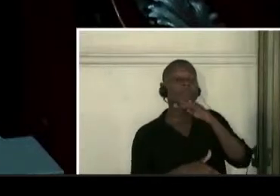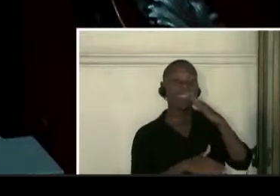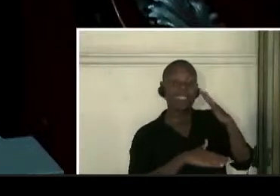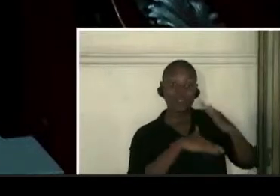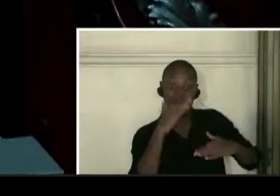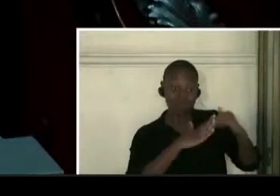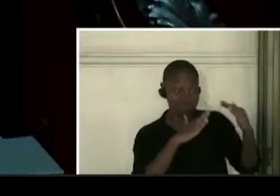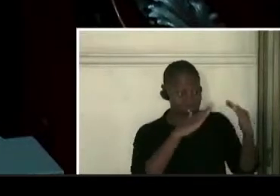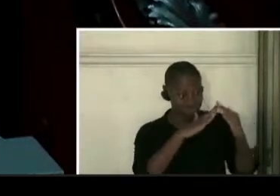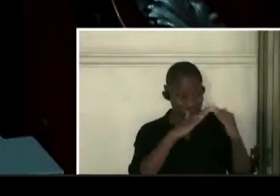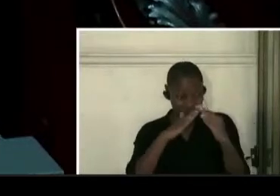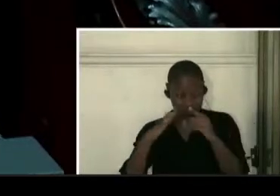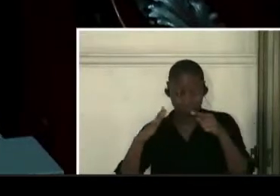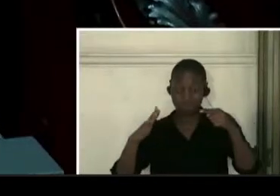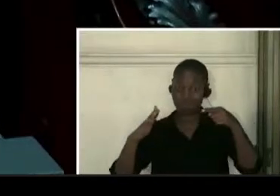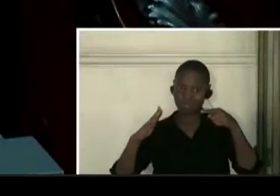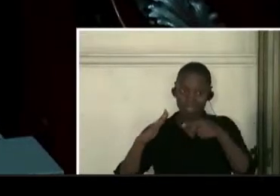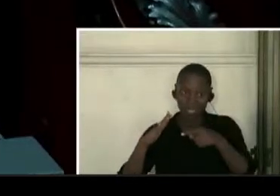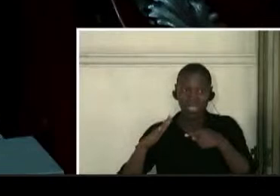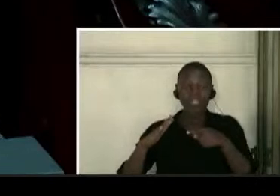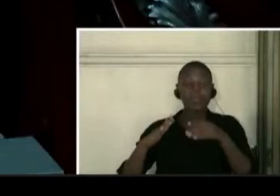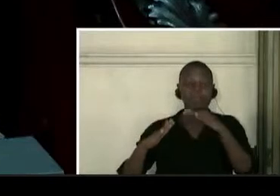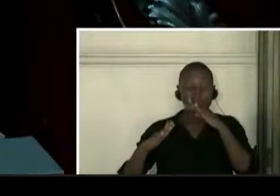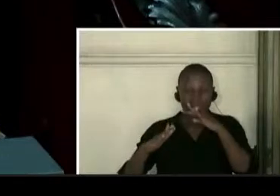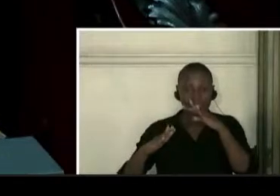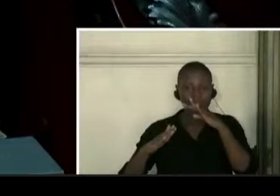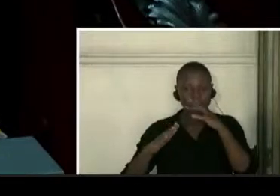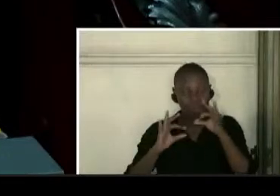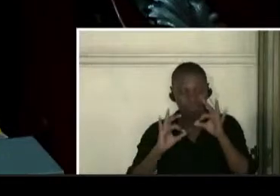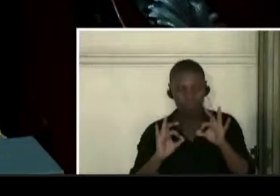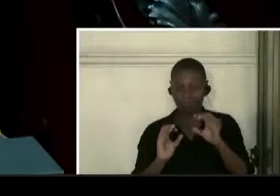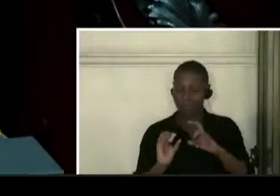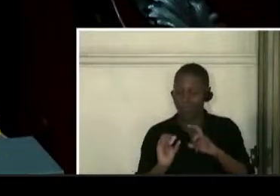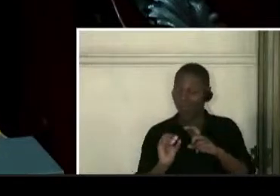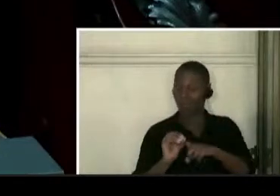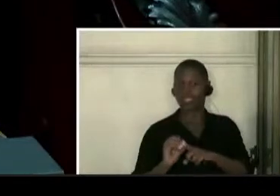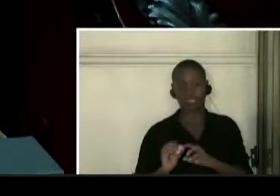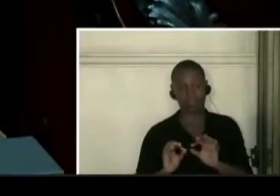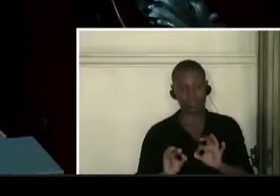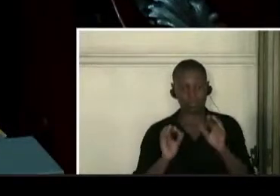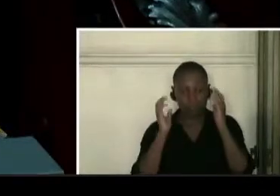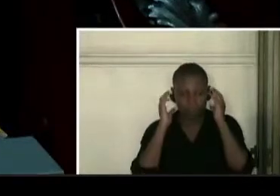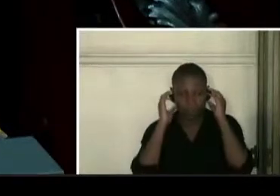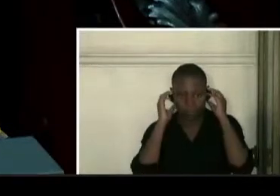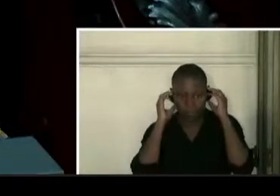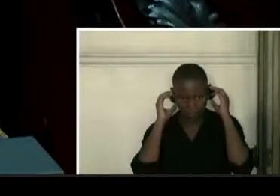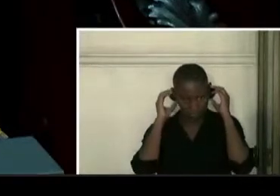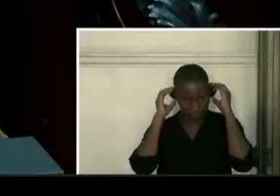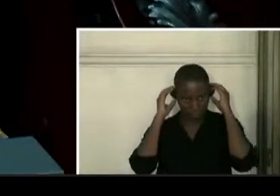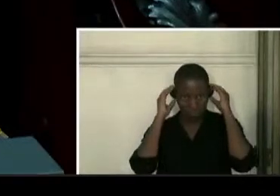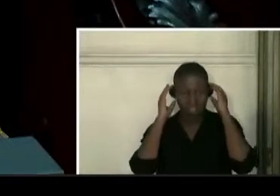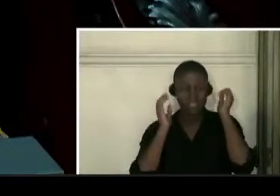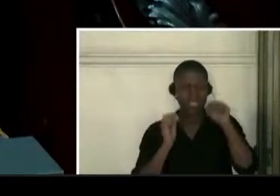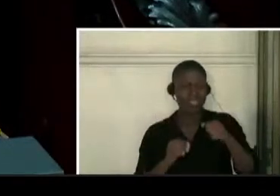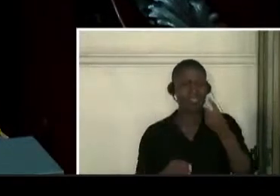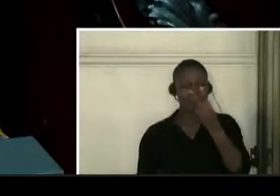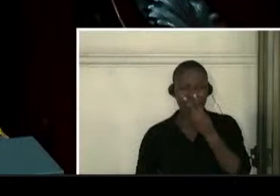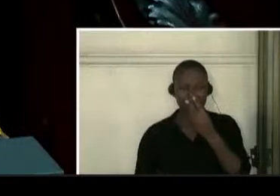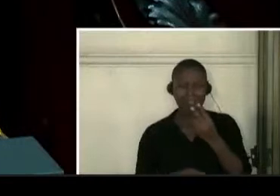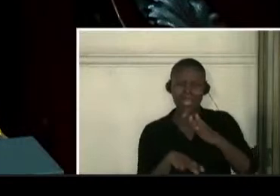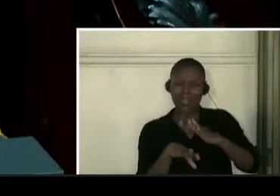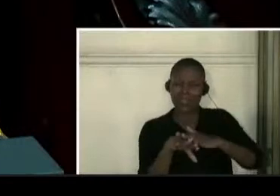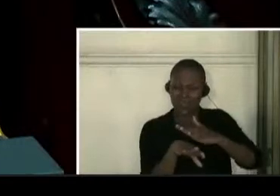kwabo akube ukwakha okucompliant. Noma ke sibona ukuthi there is a slow progress uma